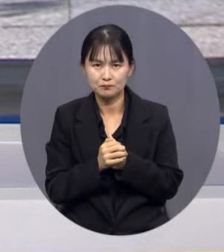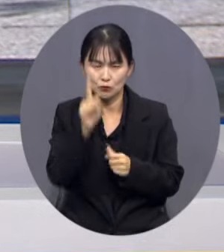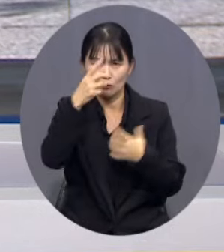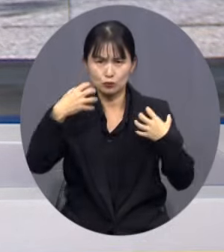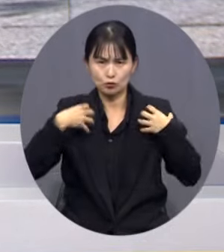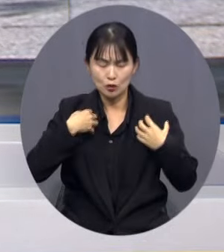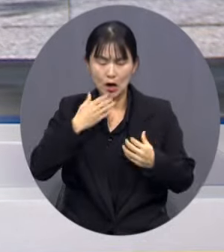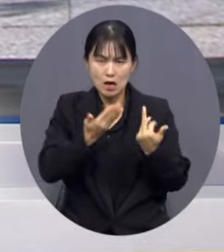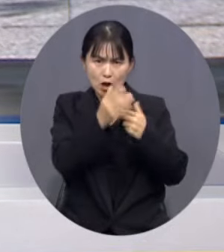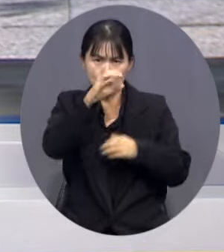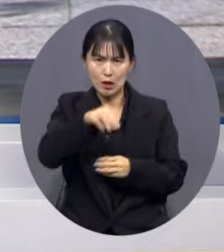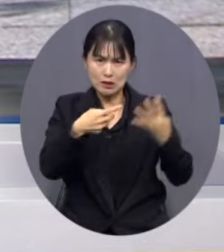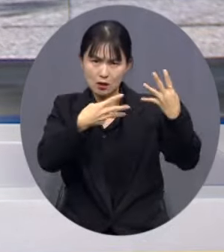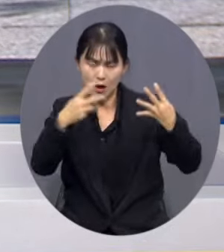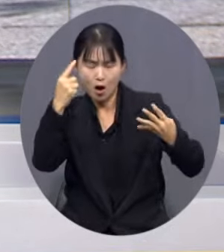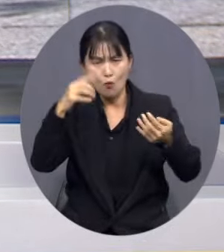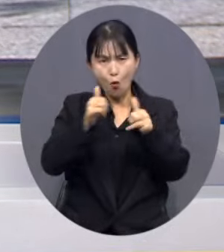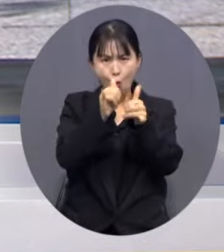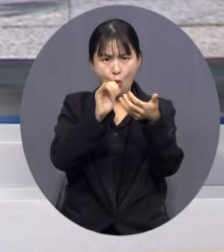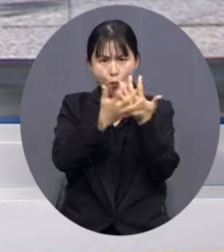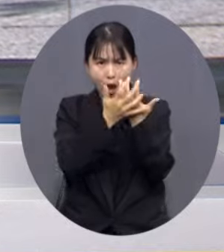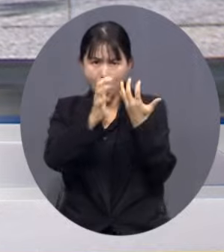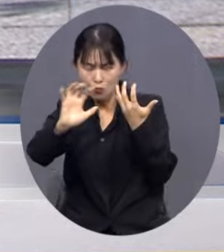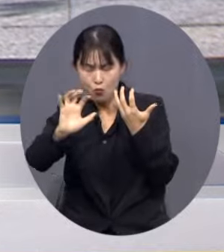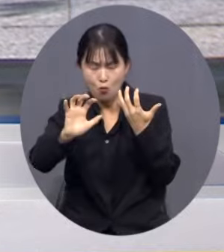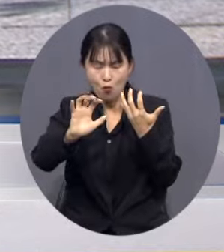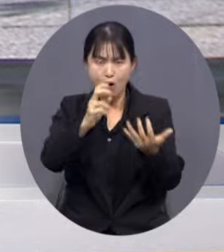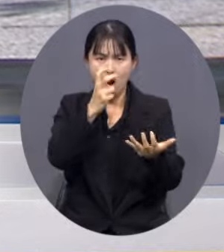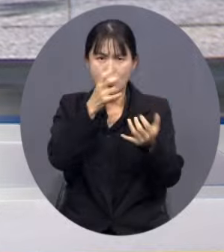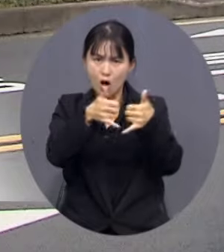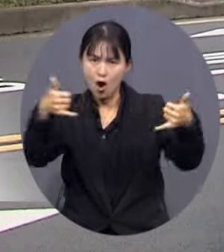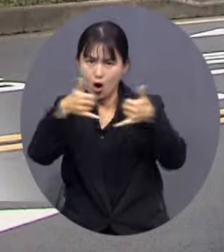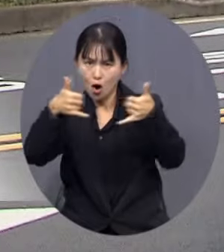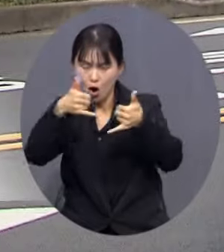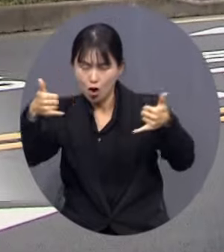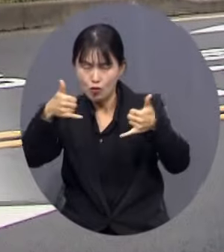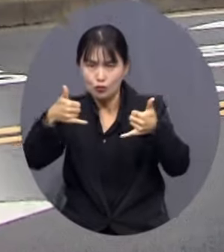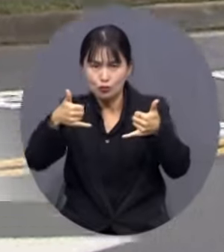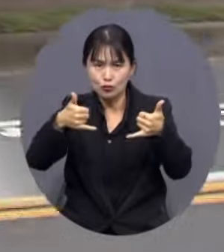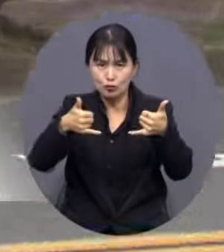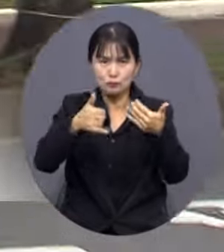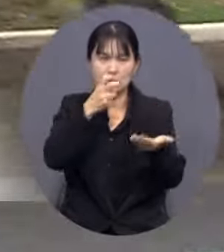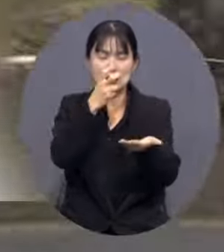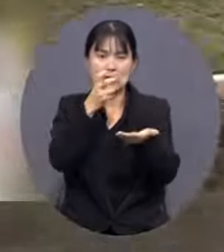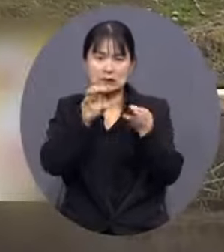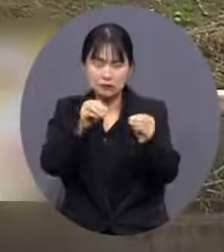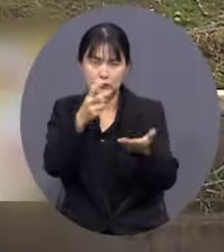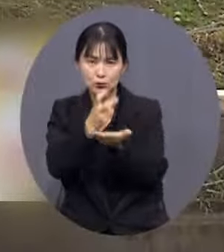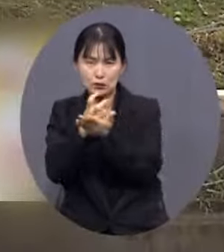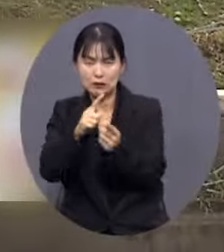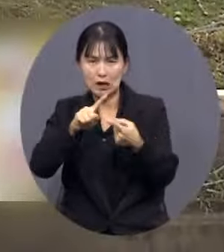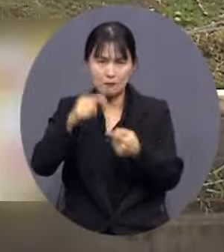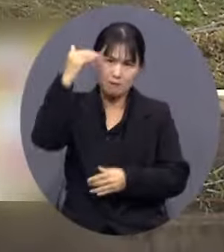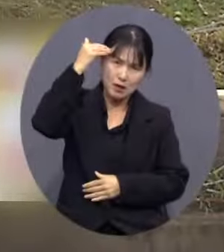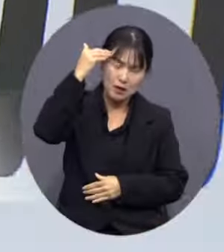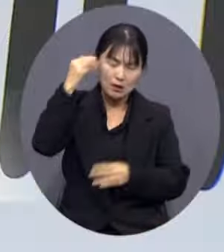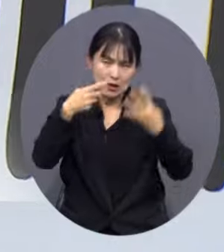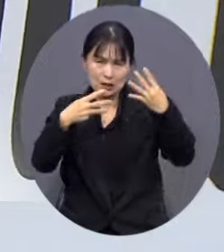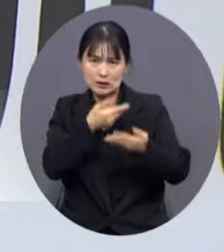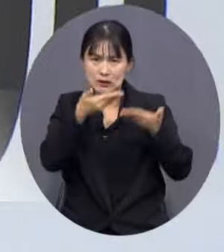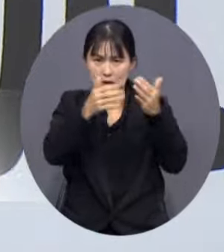정부가 제주도의 4.3 왜곡 현수막 금지 조례 개정에 제동을 걸고 나섰습니다. 행정안전부는 4.3